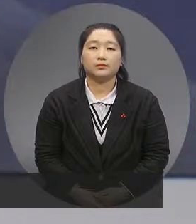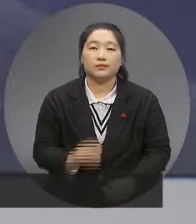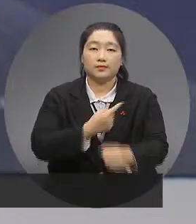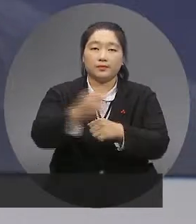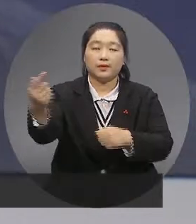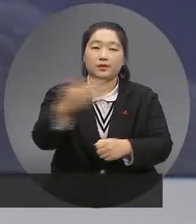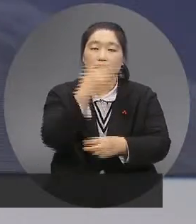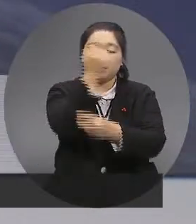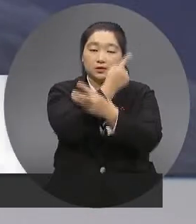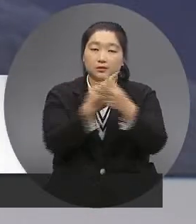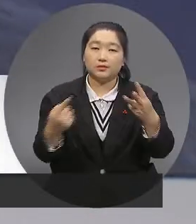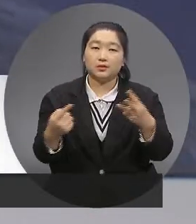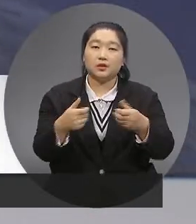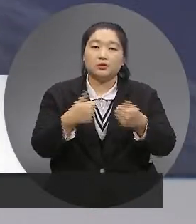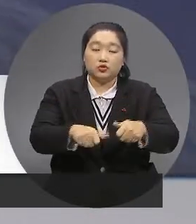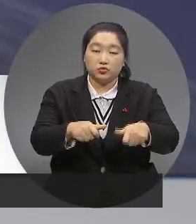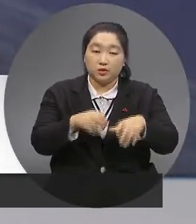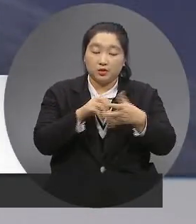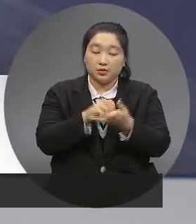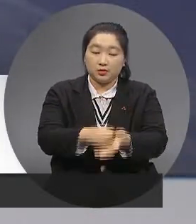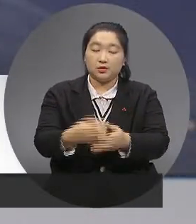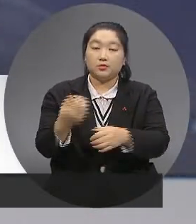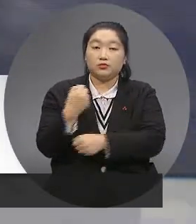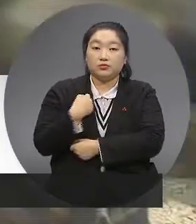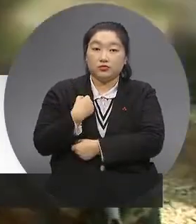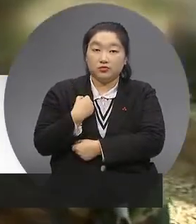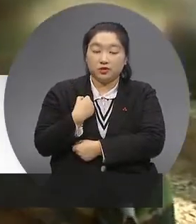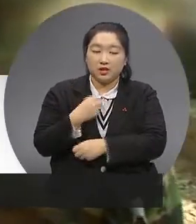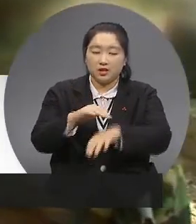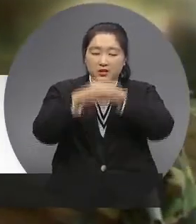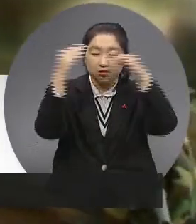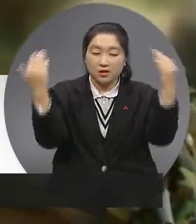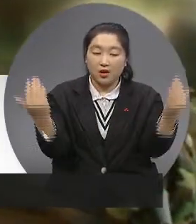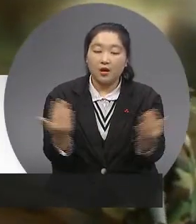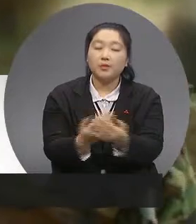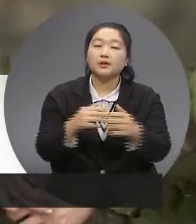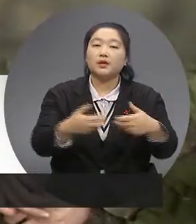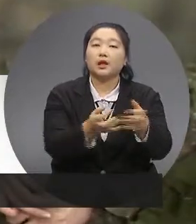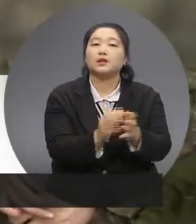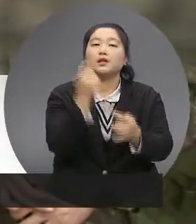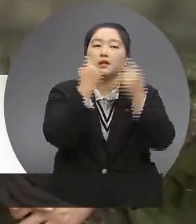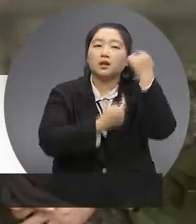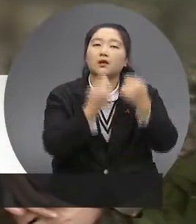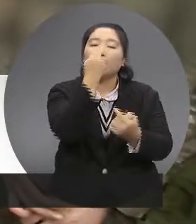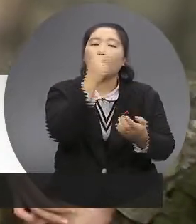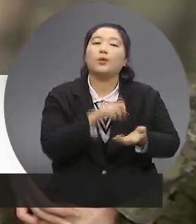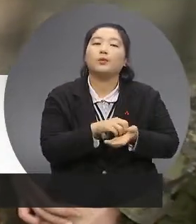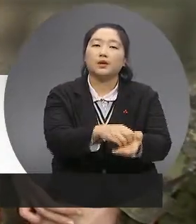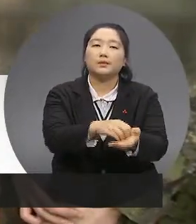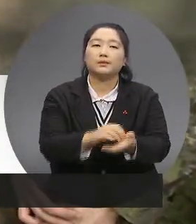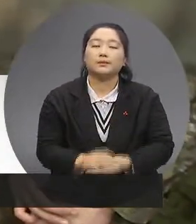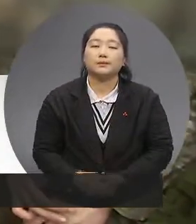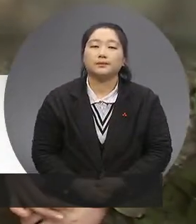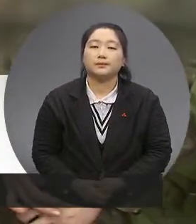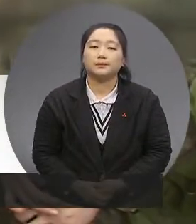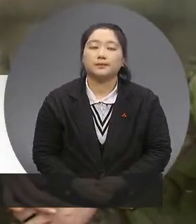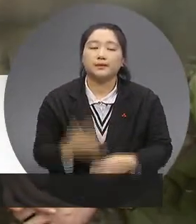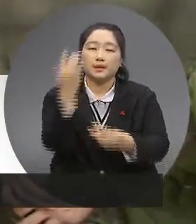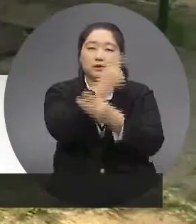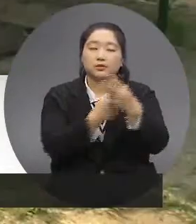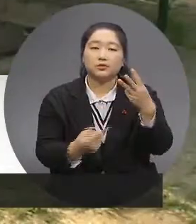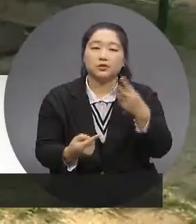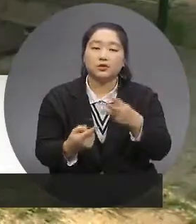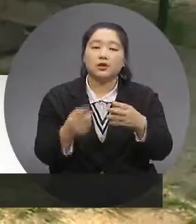내년부터 청주에 주민등록을 둔 모든 현역 군복무 청년은 단체 상해보험에 가입됩니다.